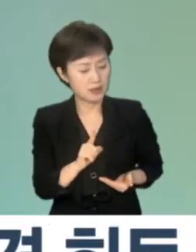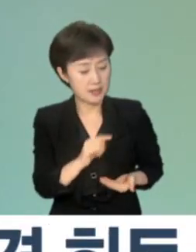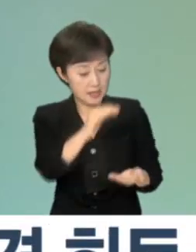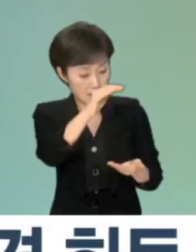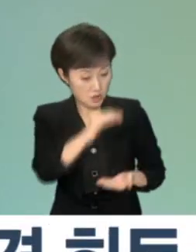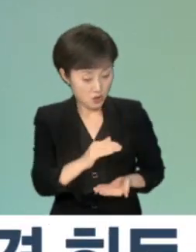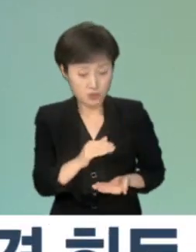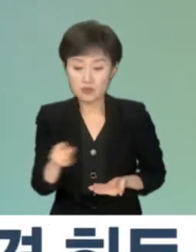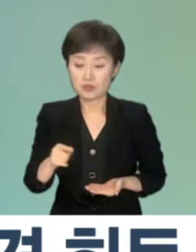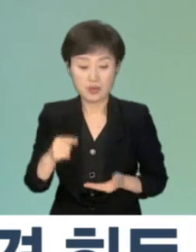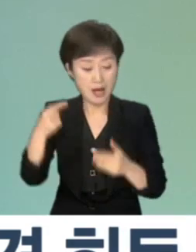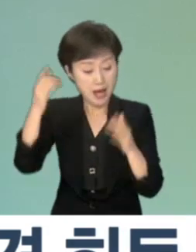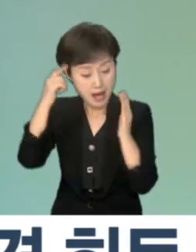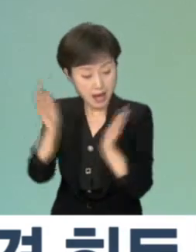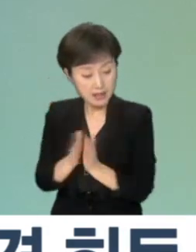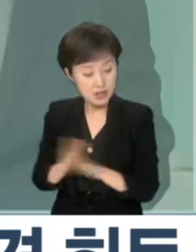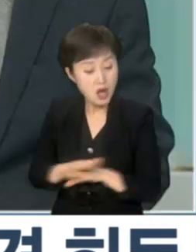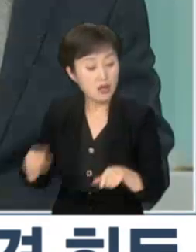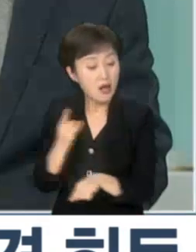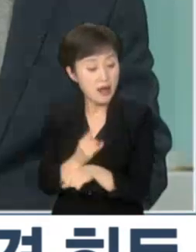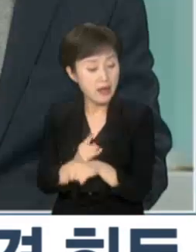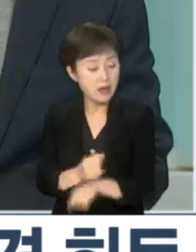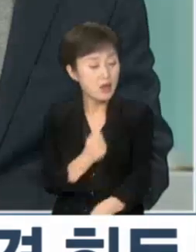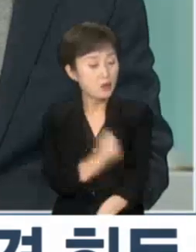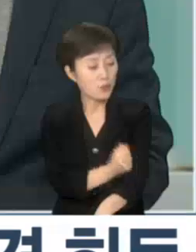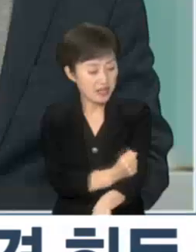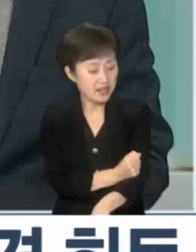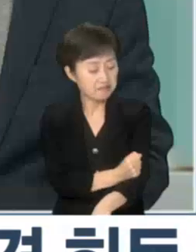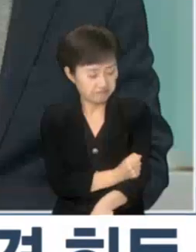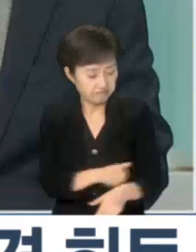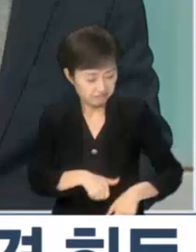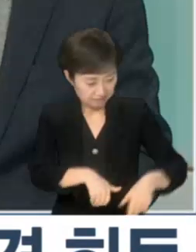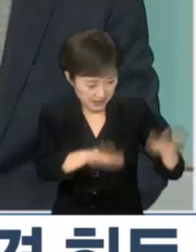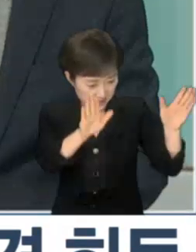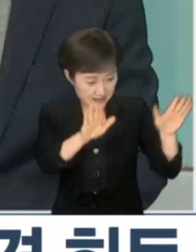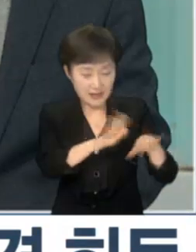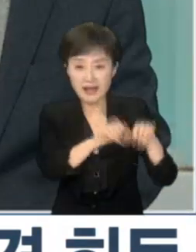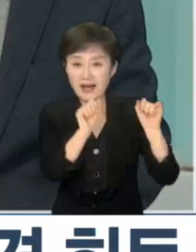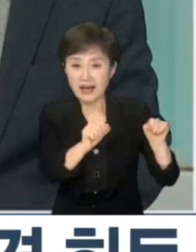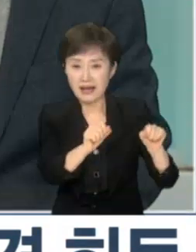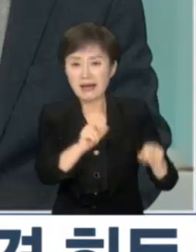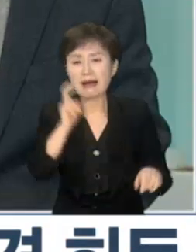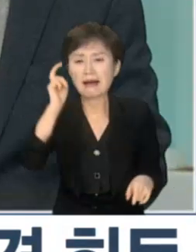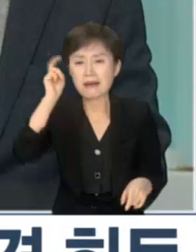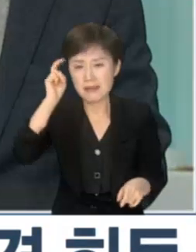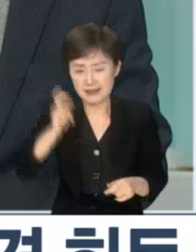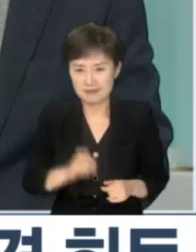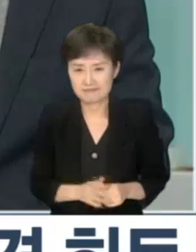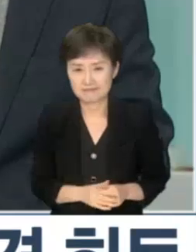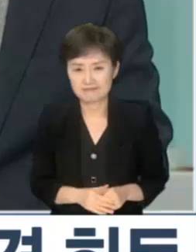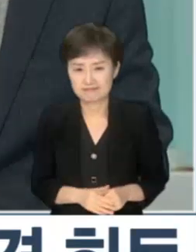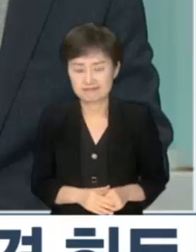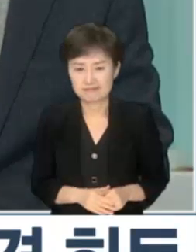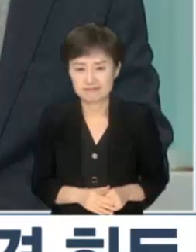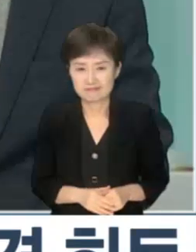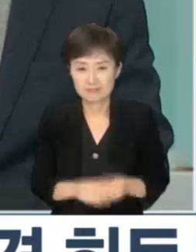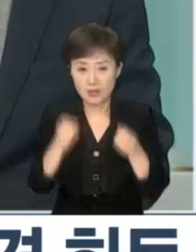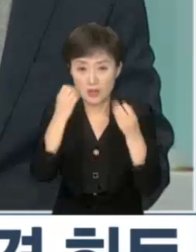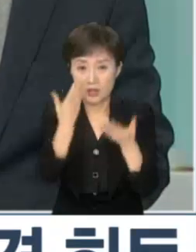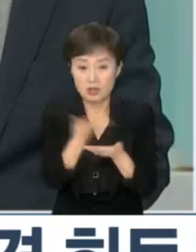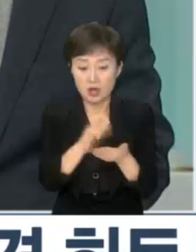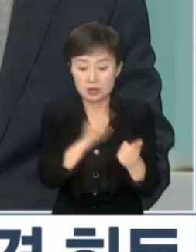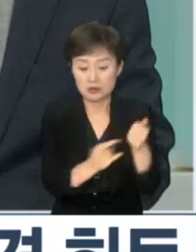당에서 알아서 처리하겠다 정도 하면서 그동안 고생했다 이렇게 해체 수순을 밟는 수순이라고 보는데. 사실